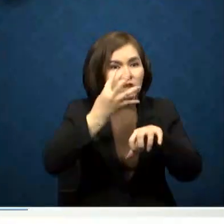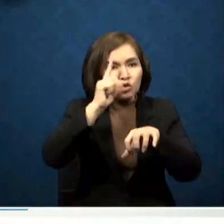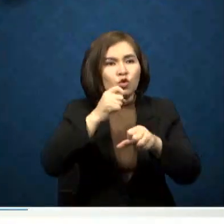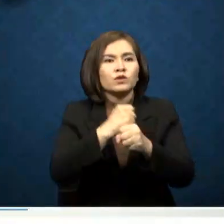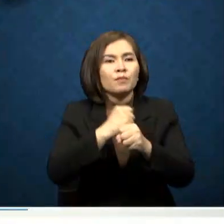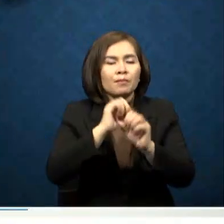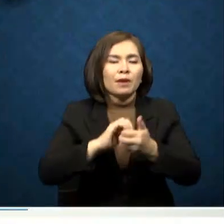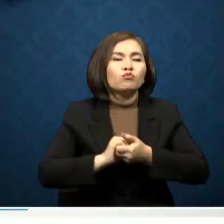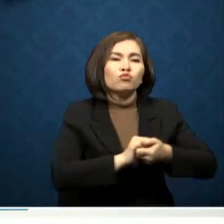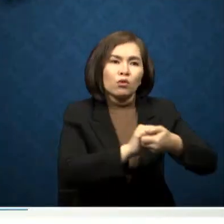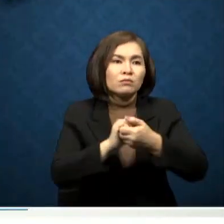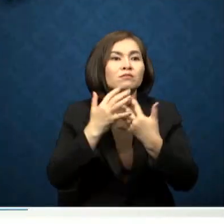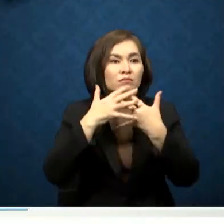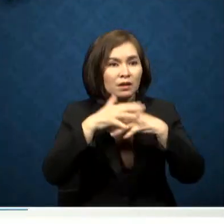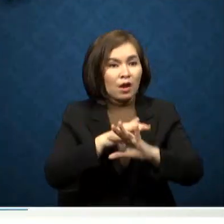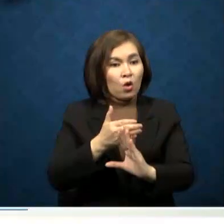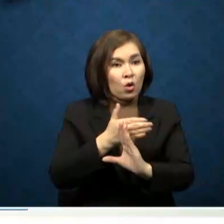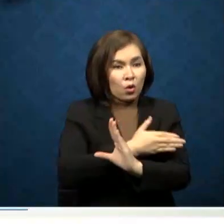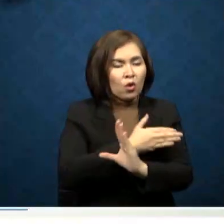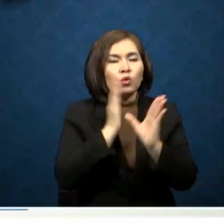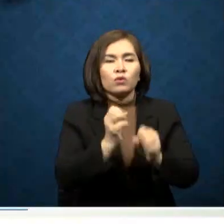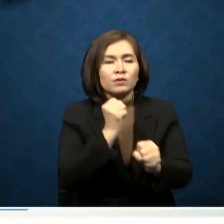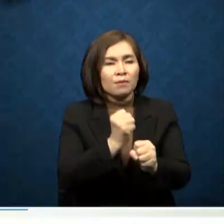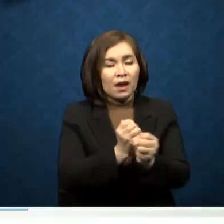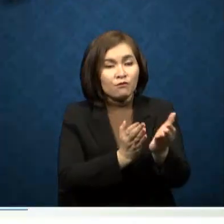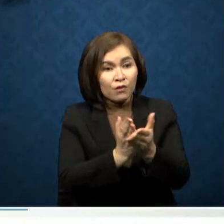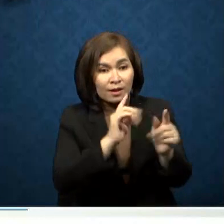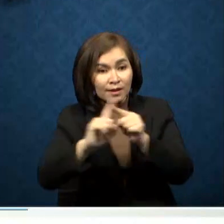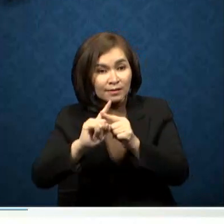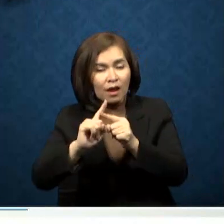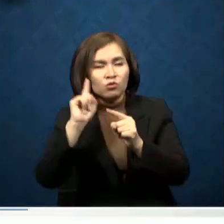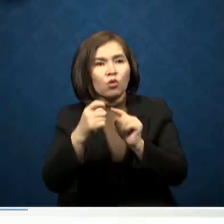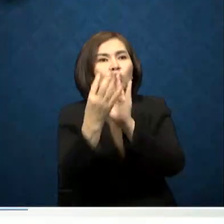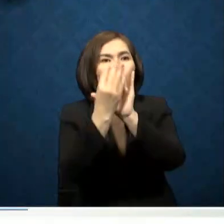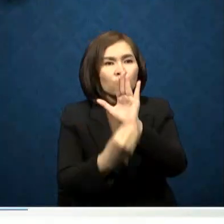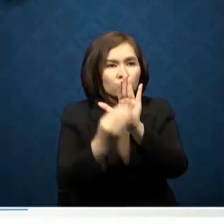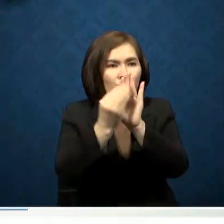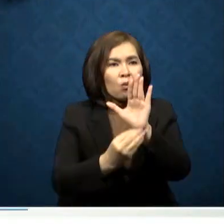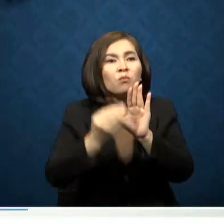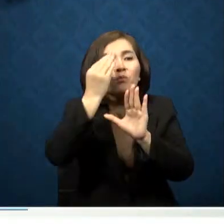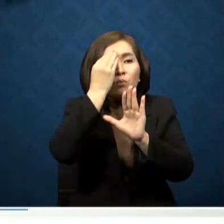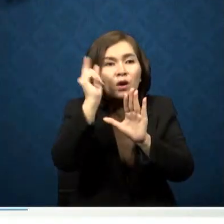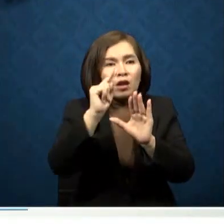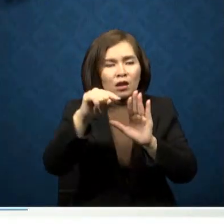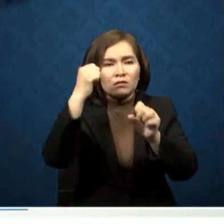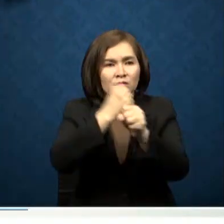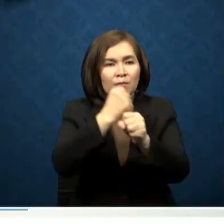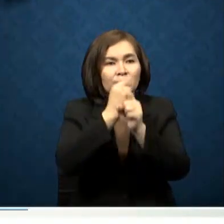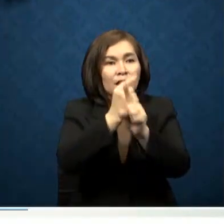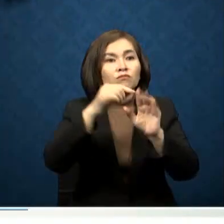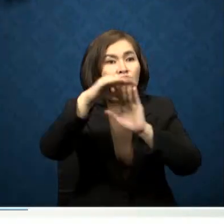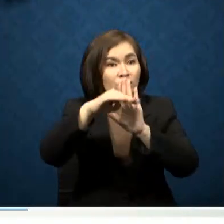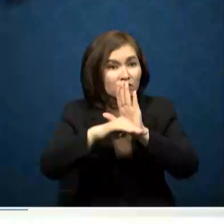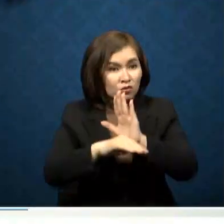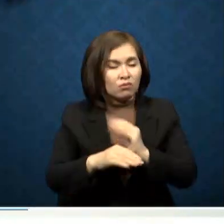มีการเตรียมการอบรมบุคลากรนะเพื่อจัดทำเอ่อดำเนินการนะ